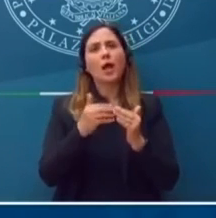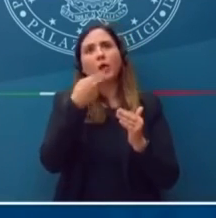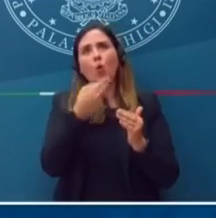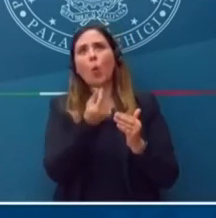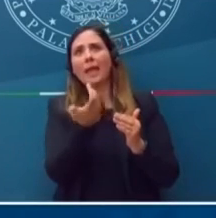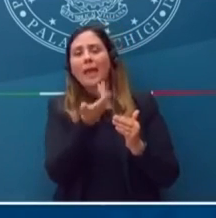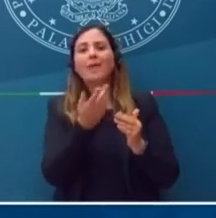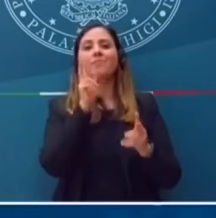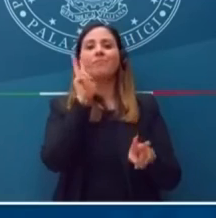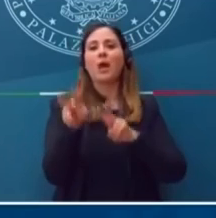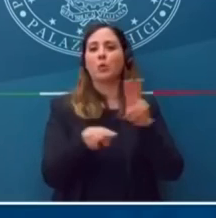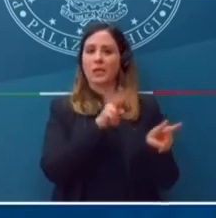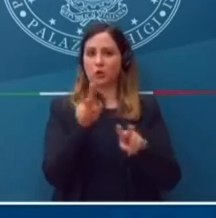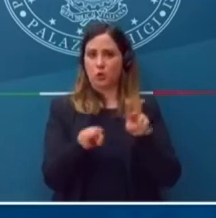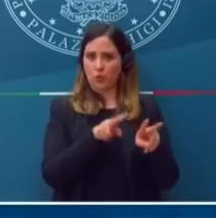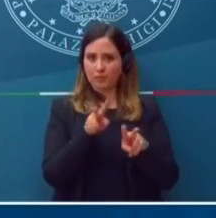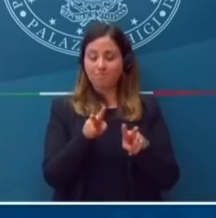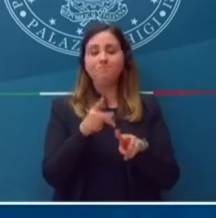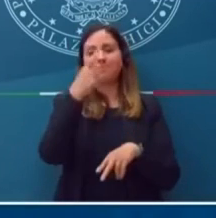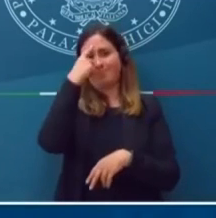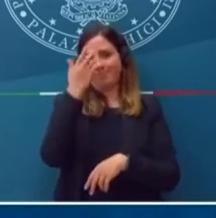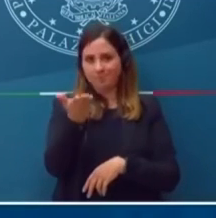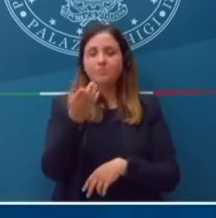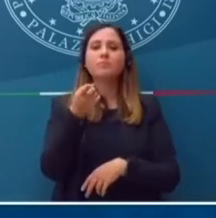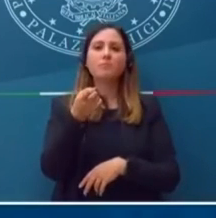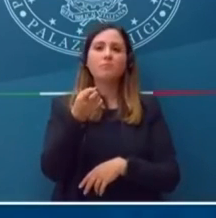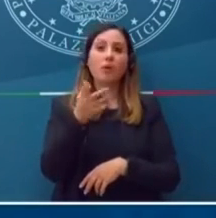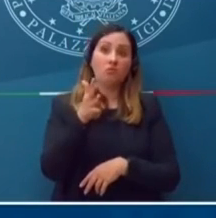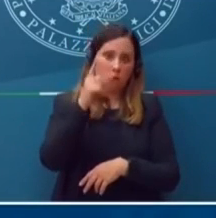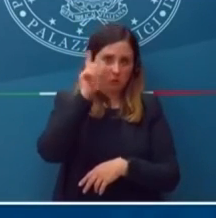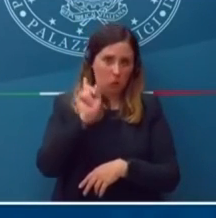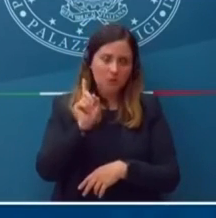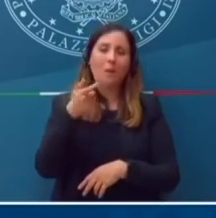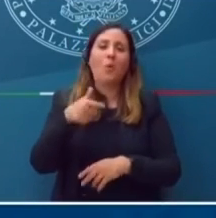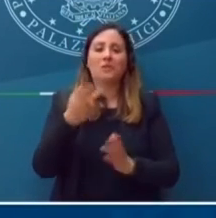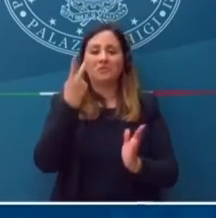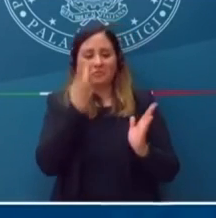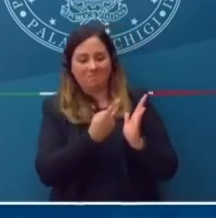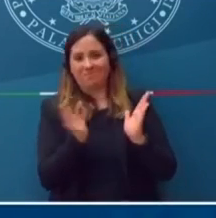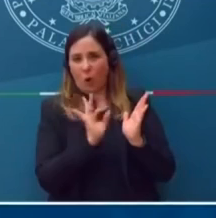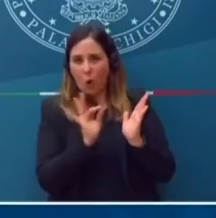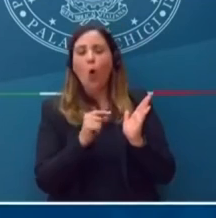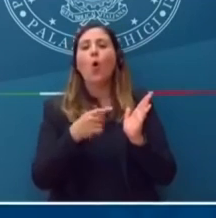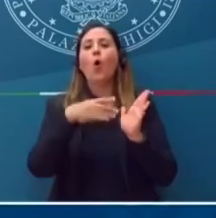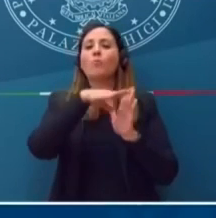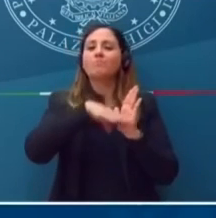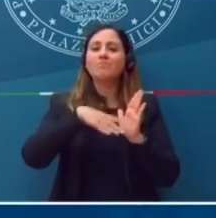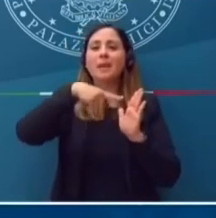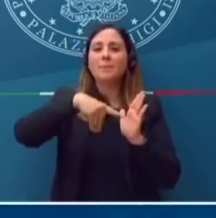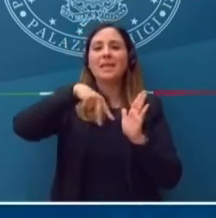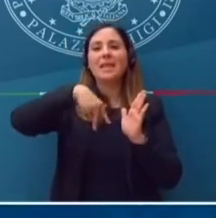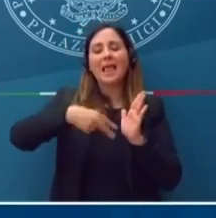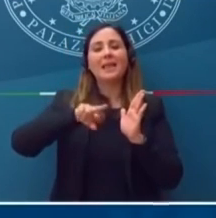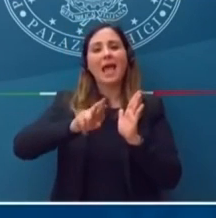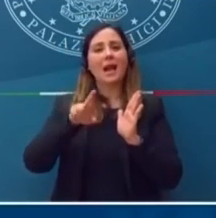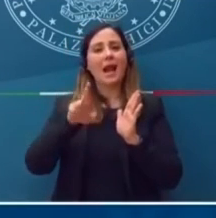di valutazione. Come lei sa, il PNRR, o no, non lo sa perché non l'ha ancora visto, ma insomma prevede, le